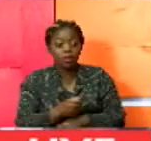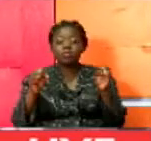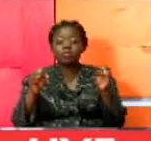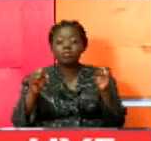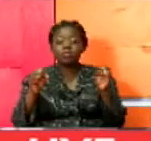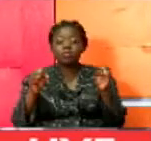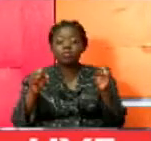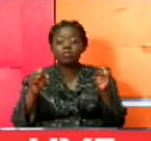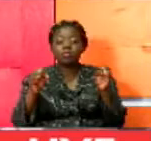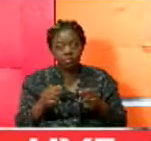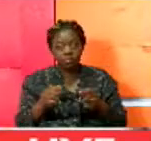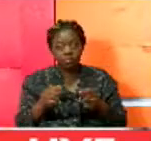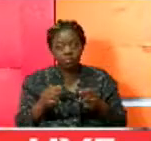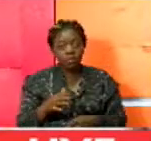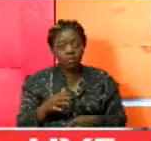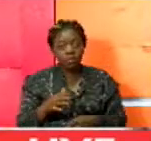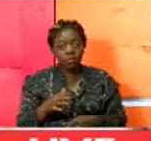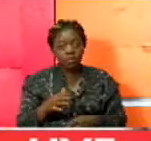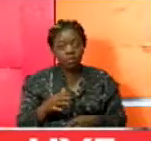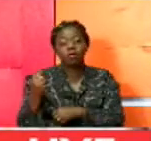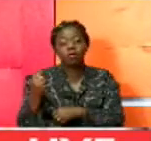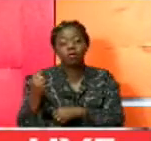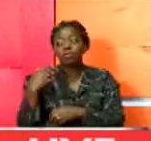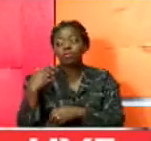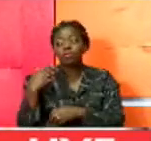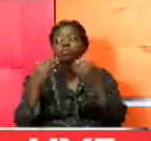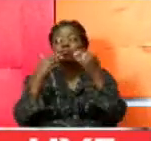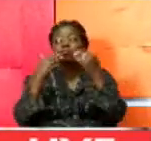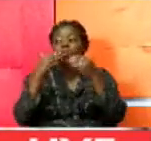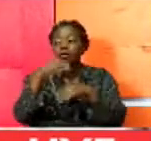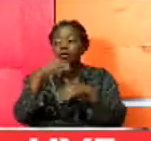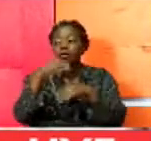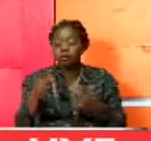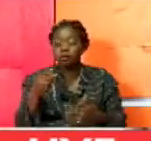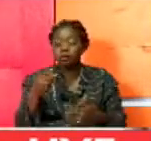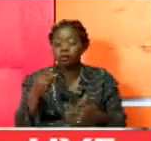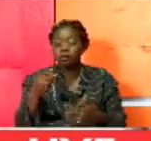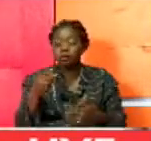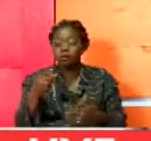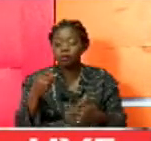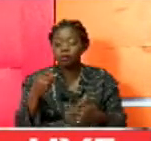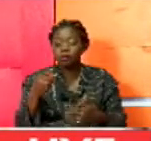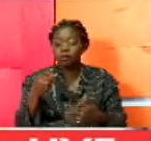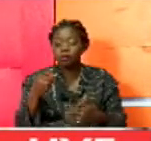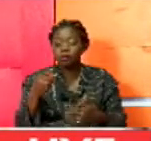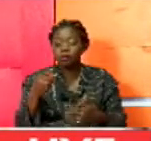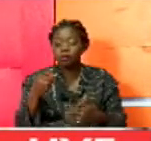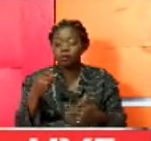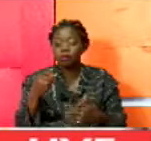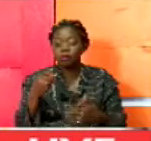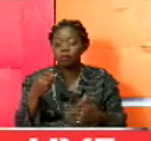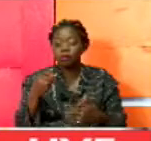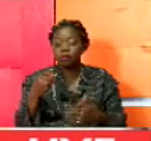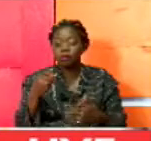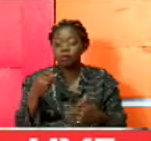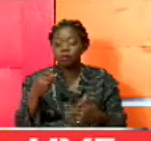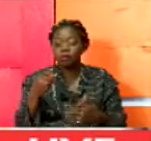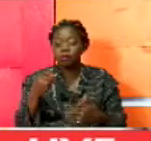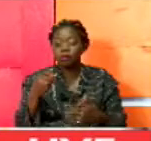kyonna Muganda waffe oyo tumwebaza nnyo Amisi Kakomo minisita wa